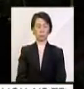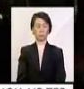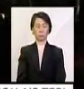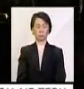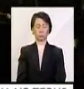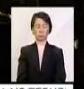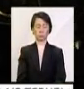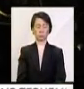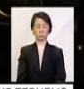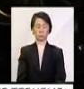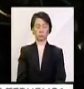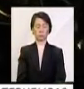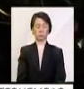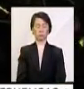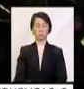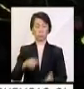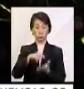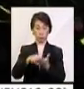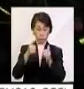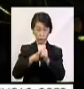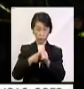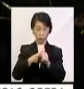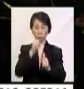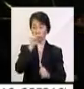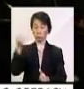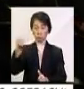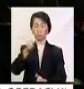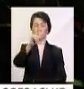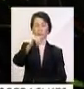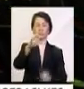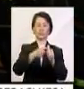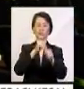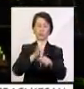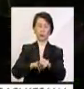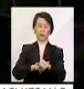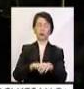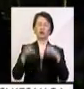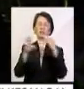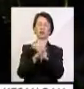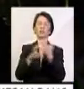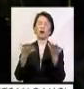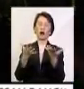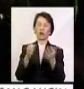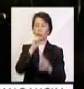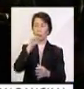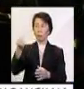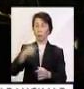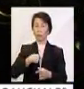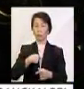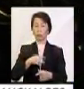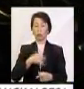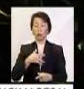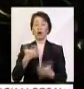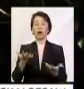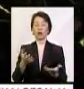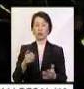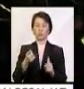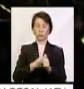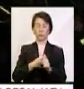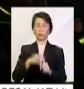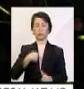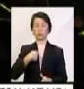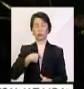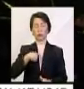Hosting. Jadi ini pertama kali buat hosting? Ya. Yeah. Cabaran dia? Cabaran dia, first saya